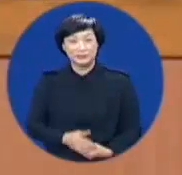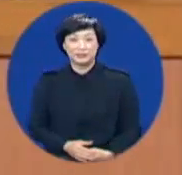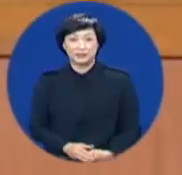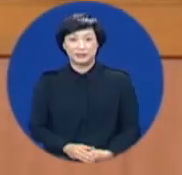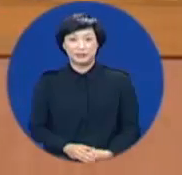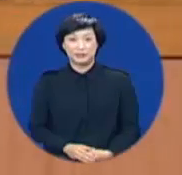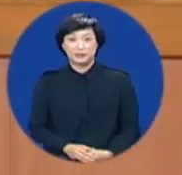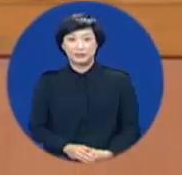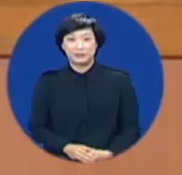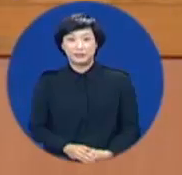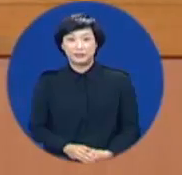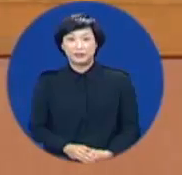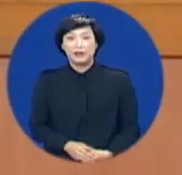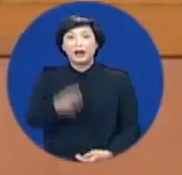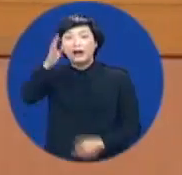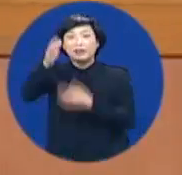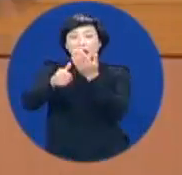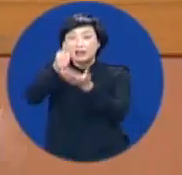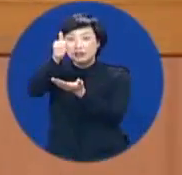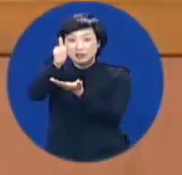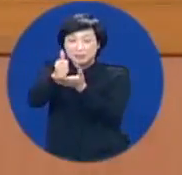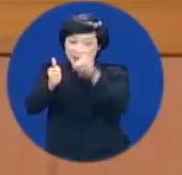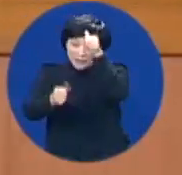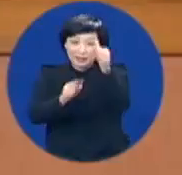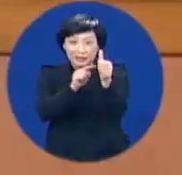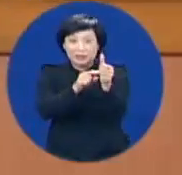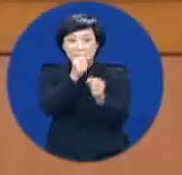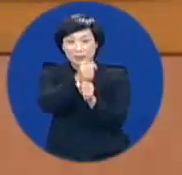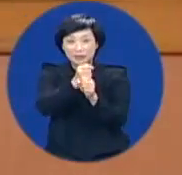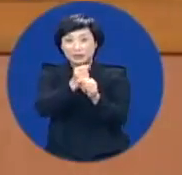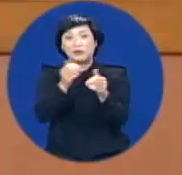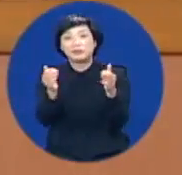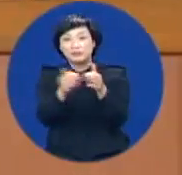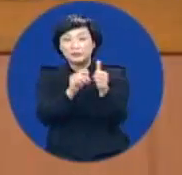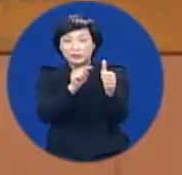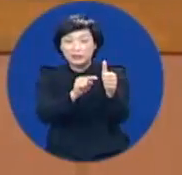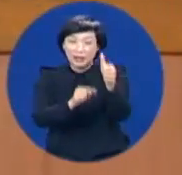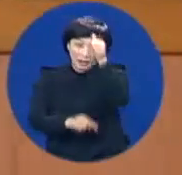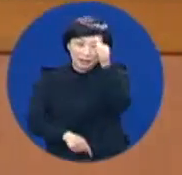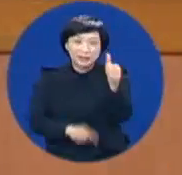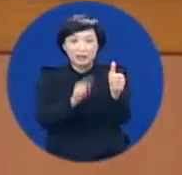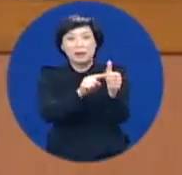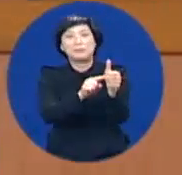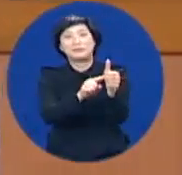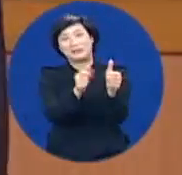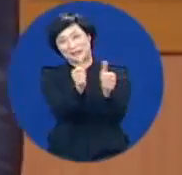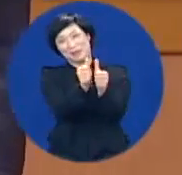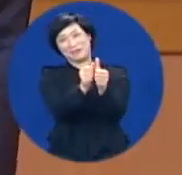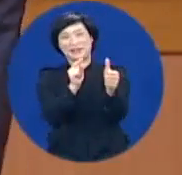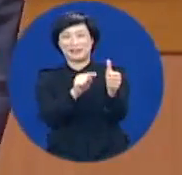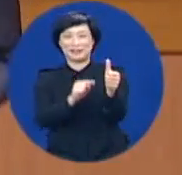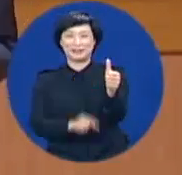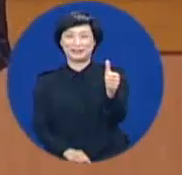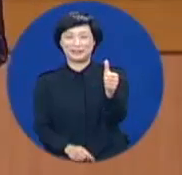이렇게 하나님이 아담을 만들었는데 이 아담은 남자예요.